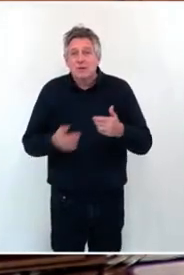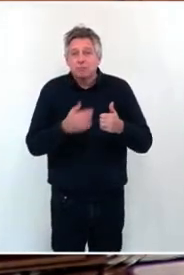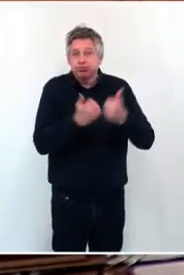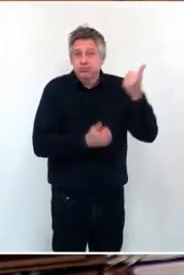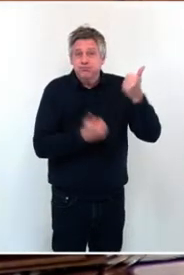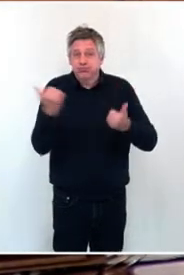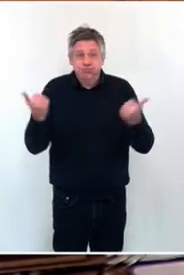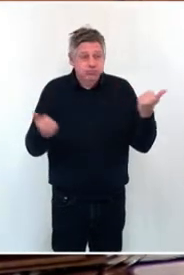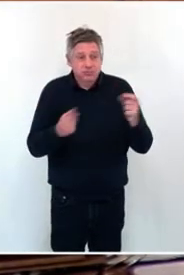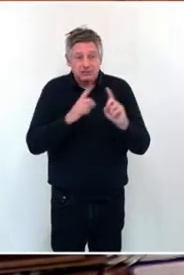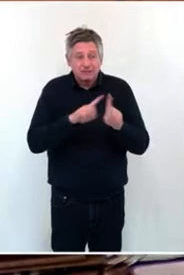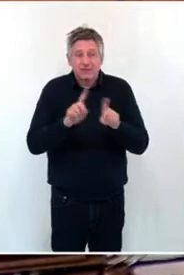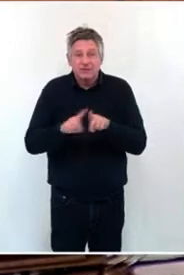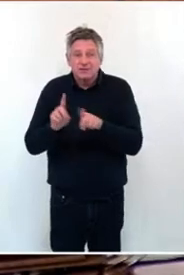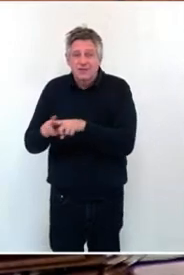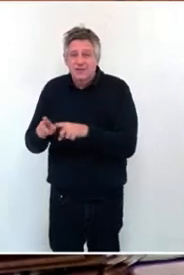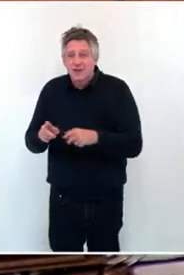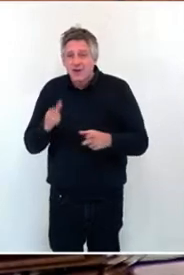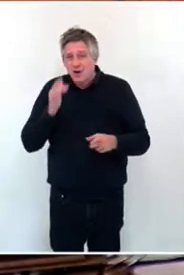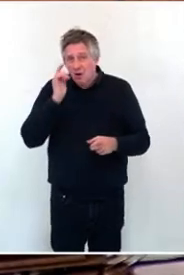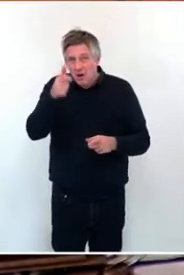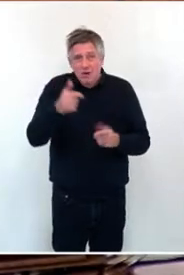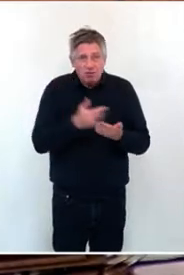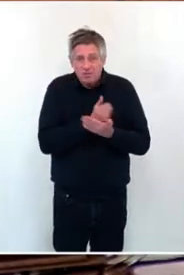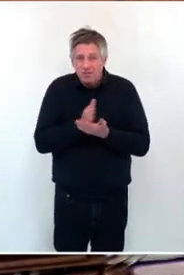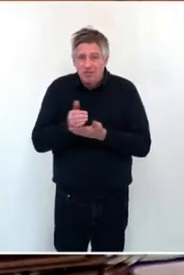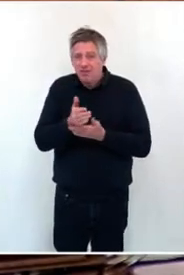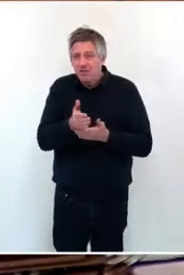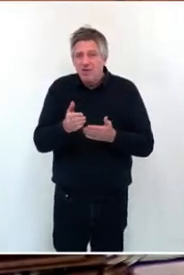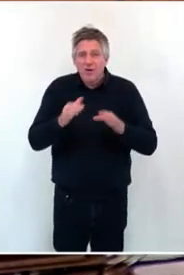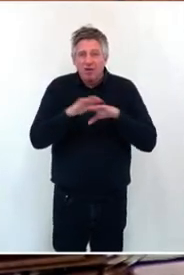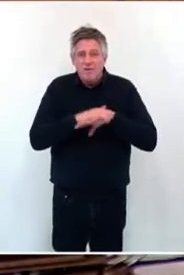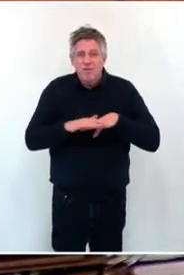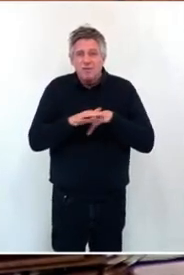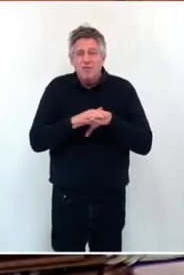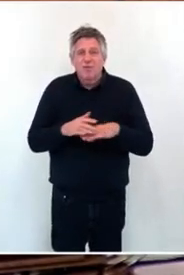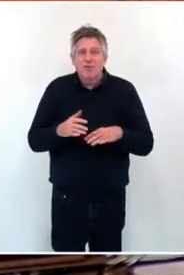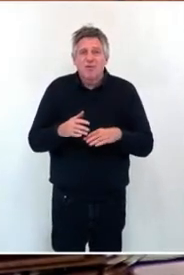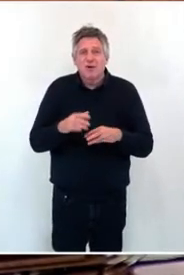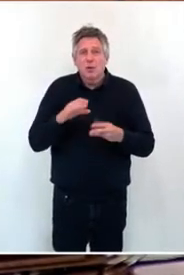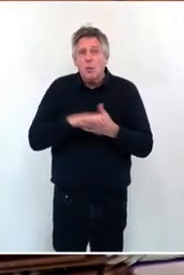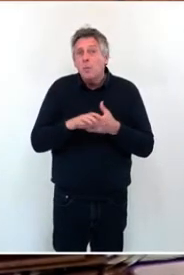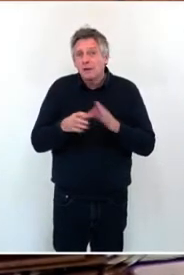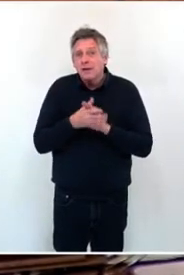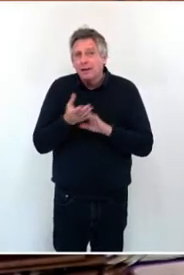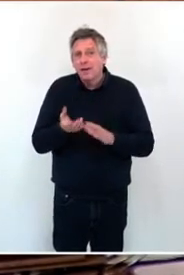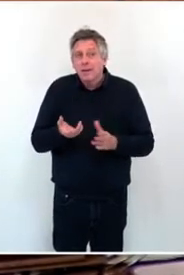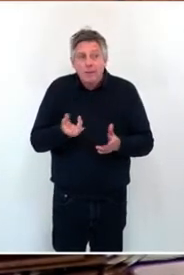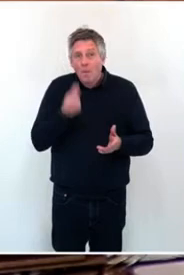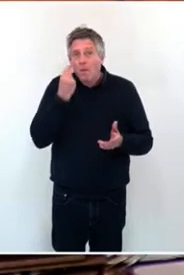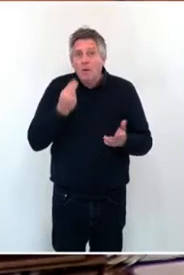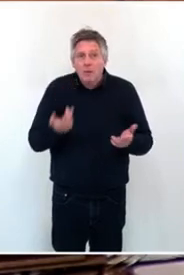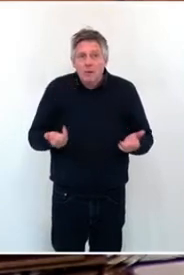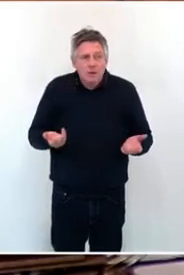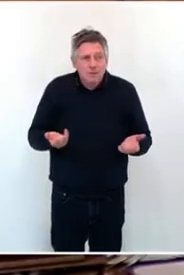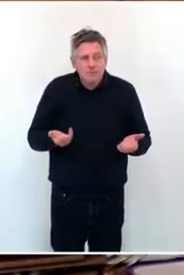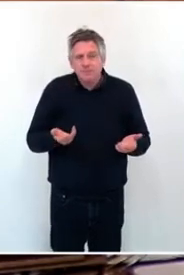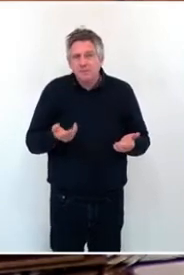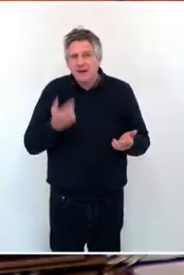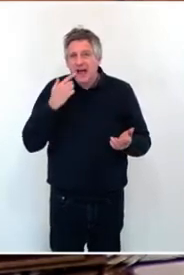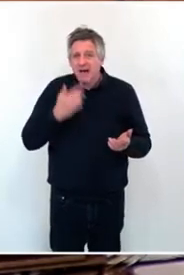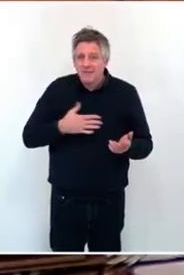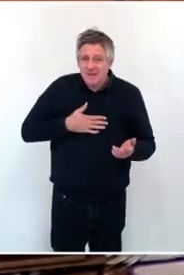correspond, tout est incohérent, c'est flou, il n'y a rien qui colle, donc c'est quand même extrêmement compliqué de pouvoir avoir un